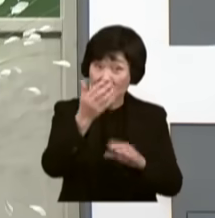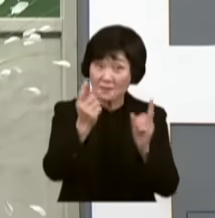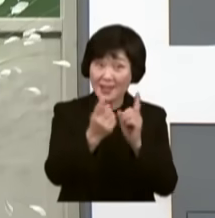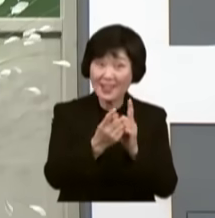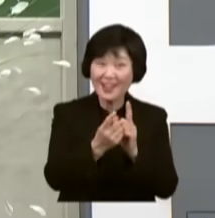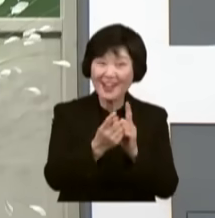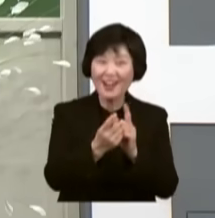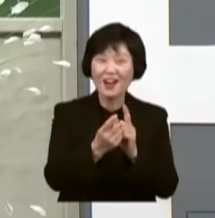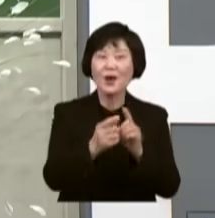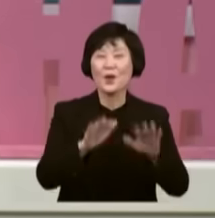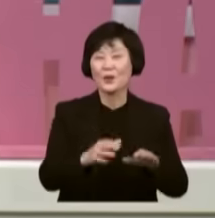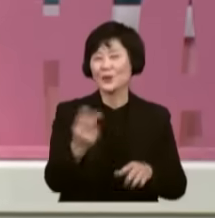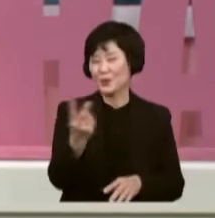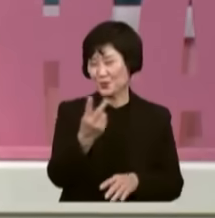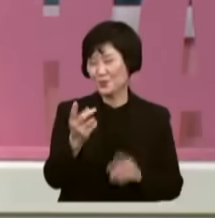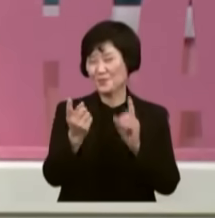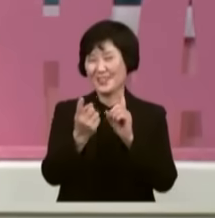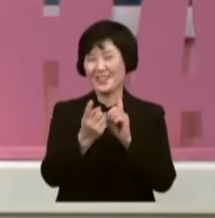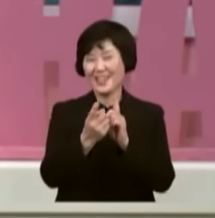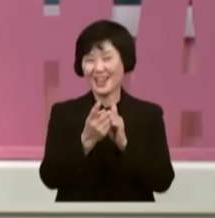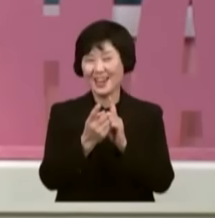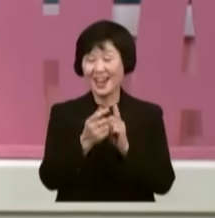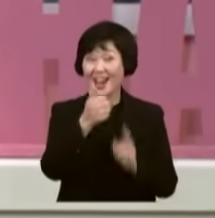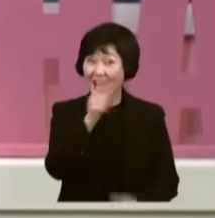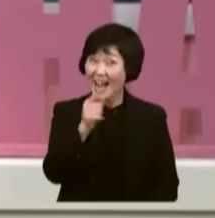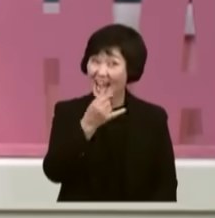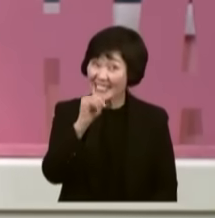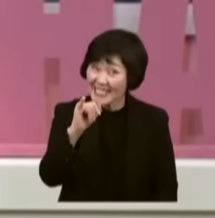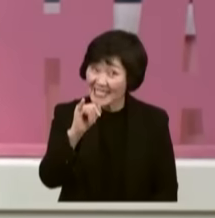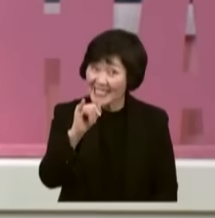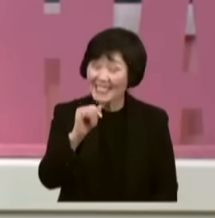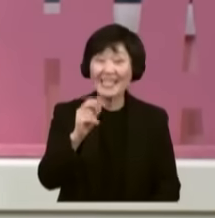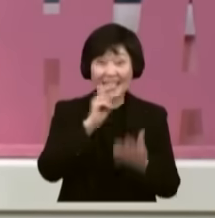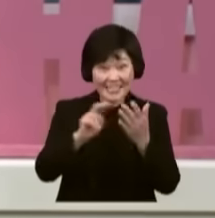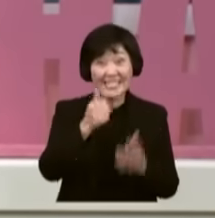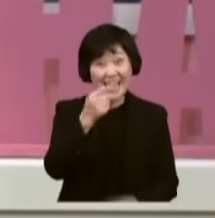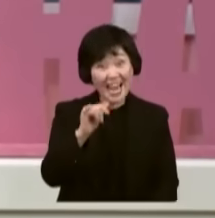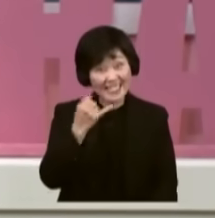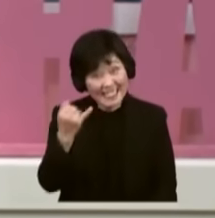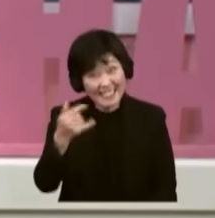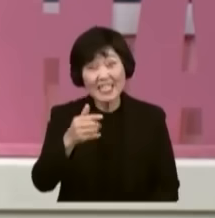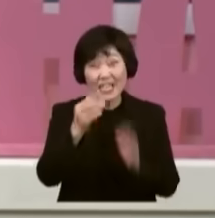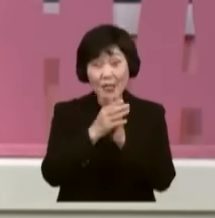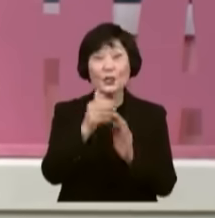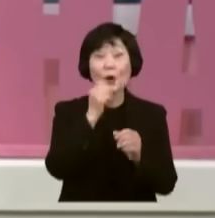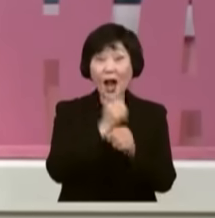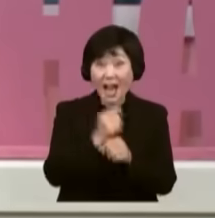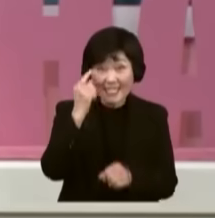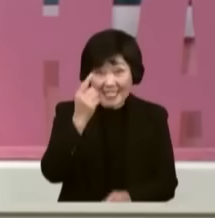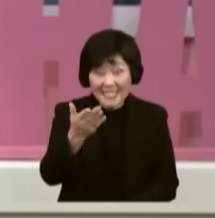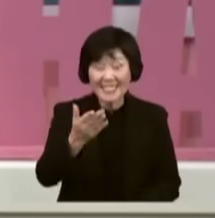아유 참. 또 여기서 또두 분을 또 뵙고 또 하니? 네네. 찬양하니?